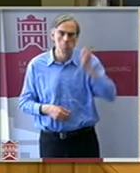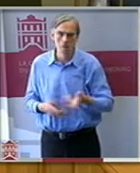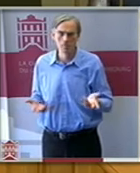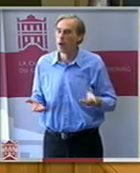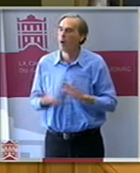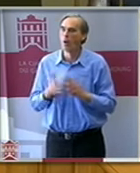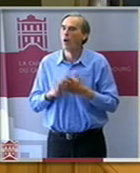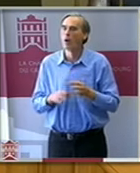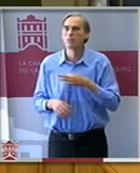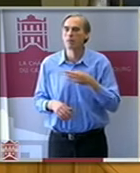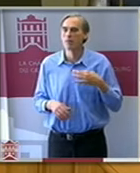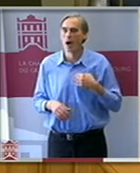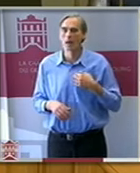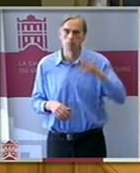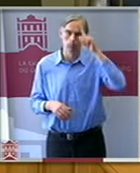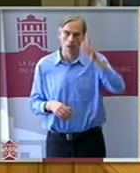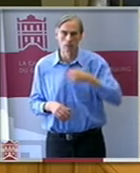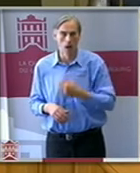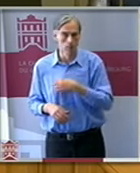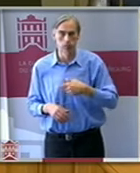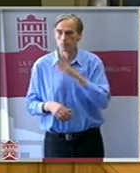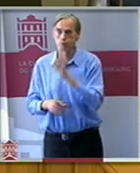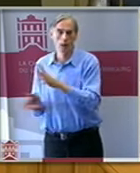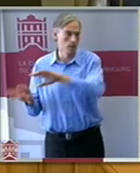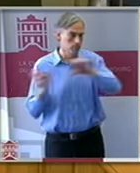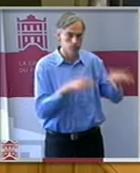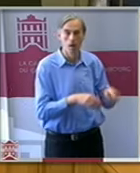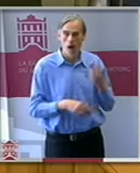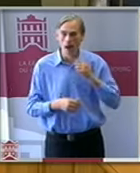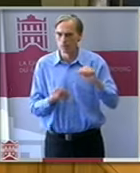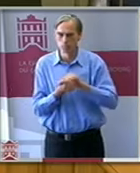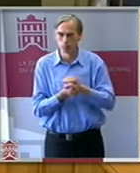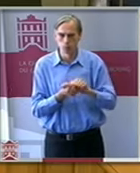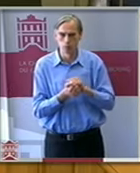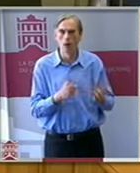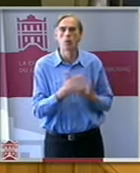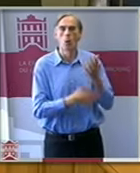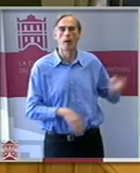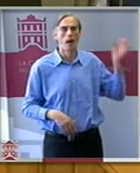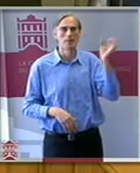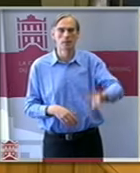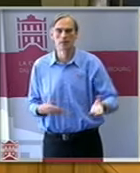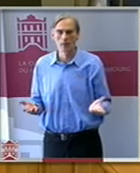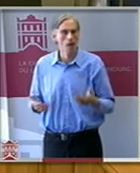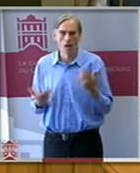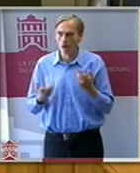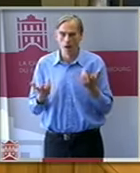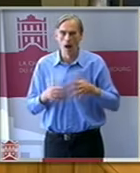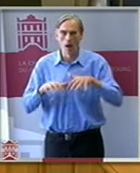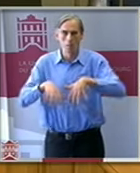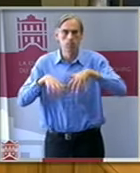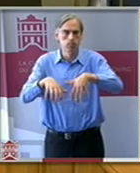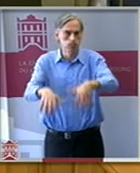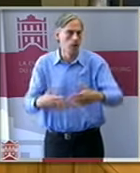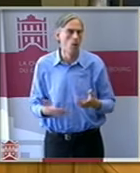die lokale Ökonomie zerstört. An der Saat, sie haben an der Landwirtschaft oder am Bierbau, durch heisch mechanisierte Industrien, die natürlich auch